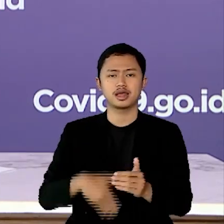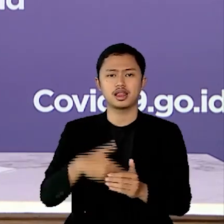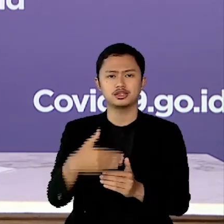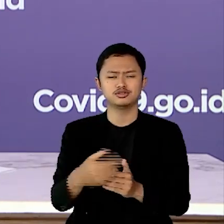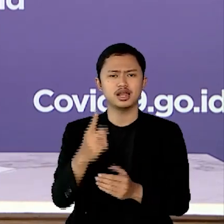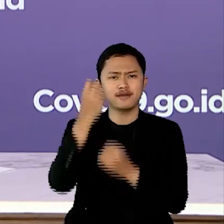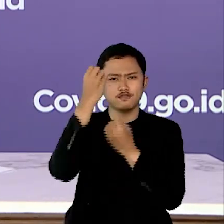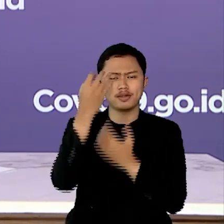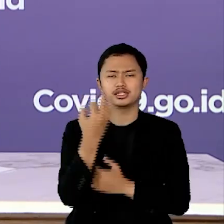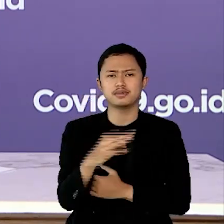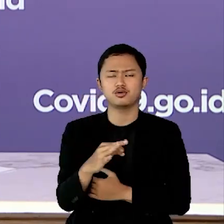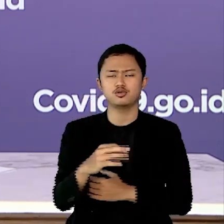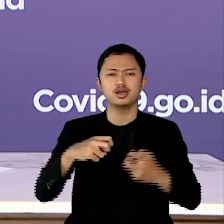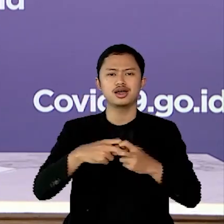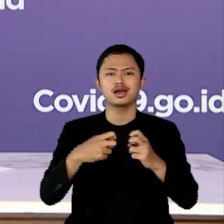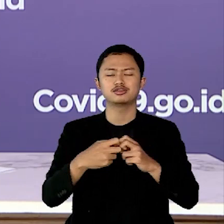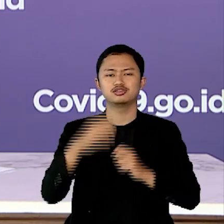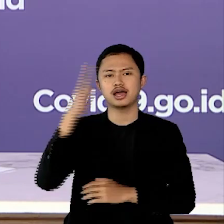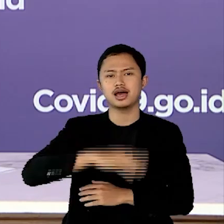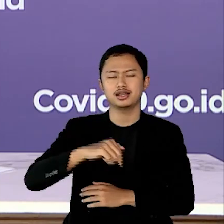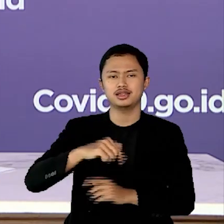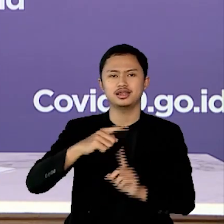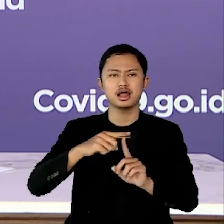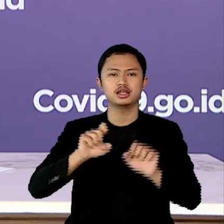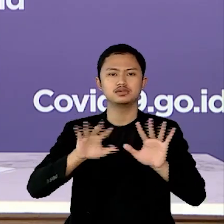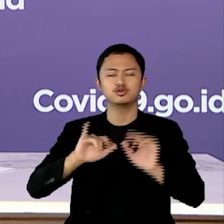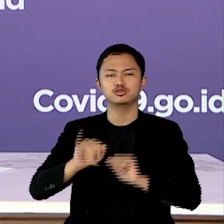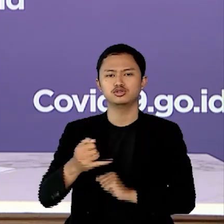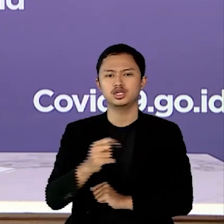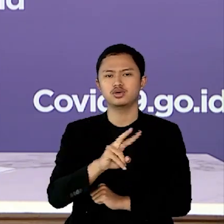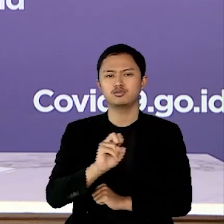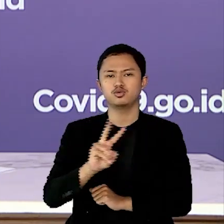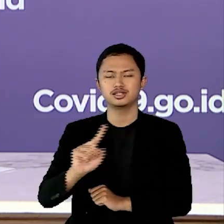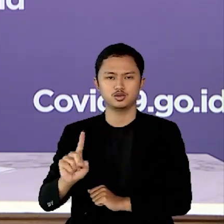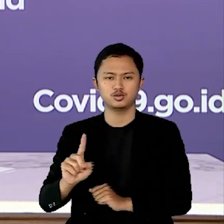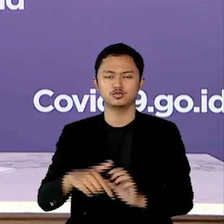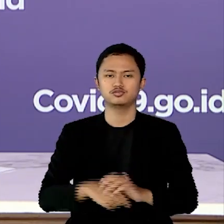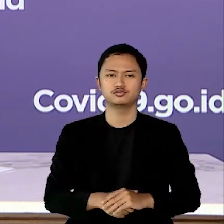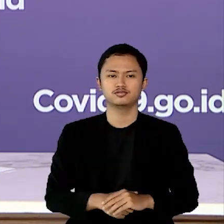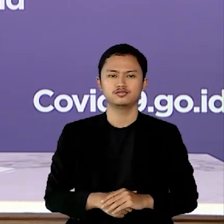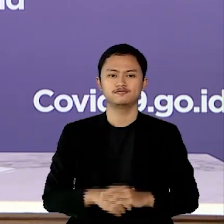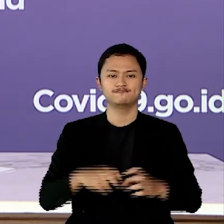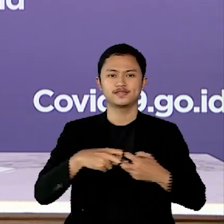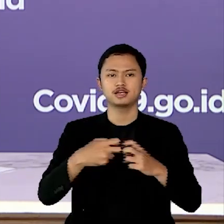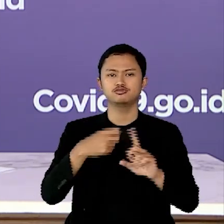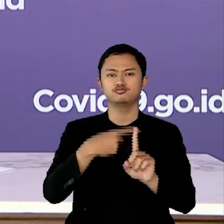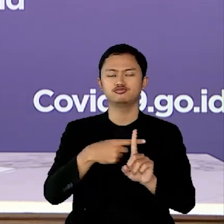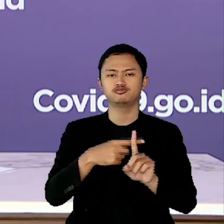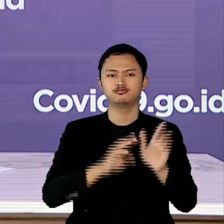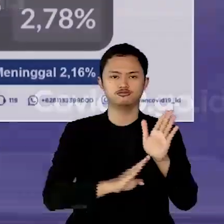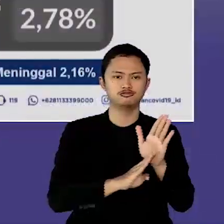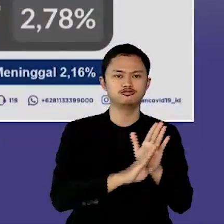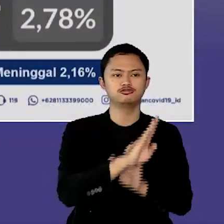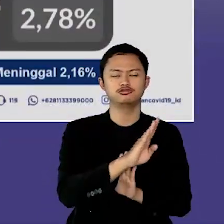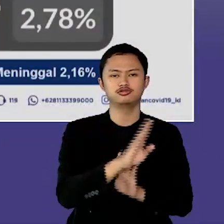selanjutnya update perkembangan kasus harian coffee 19 pertanggal 10 Jun 2012 satu terjadi penambahan kasus